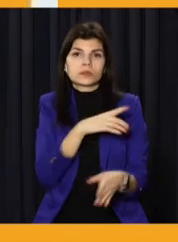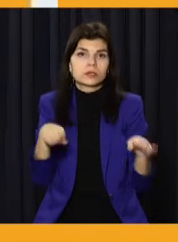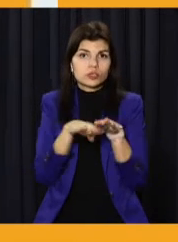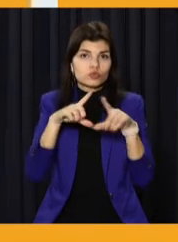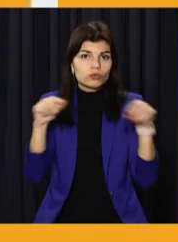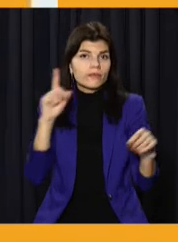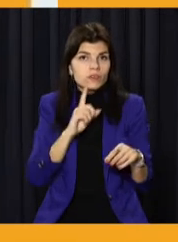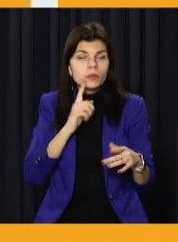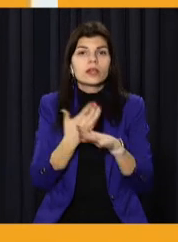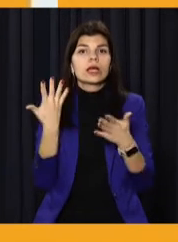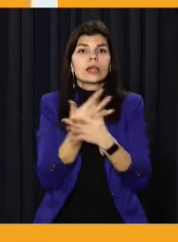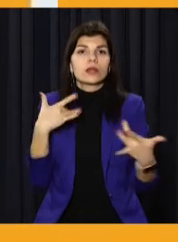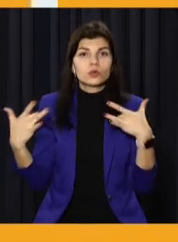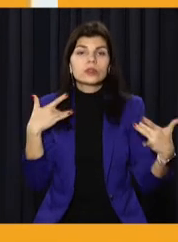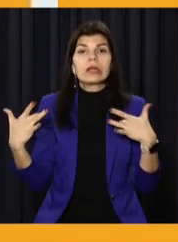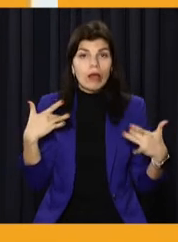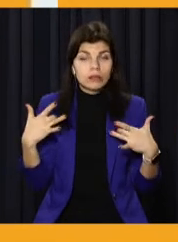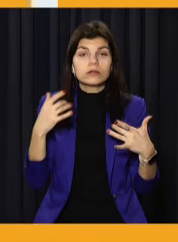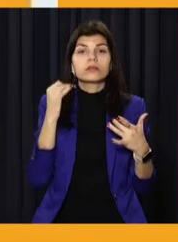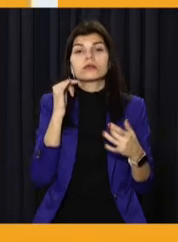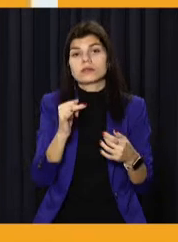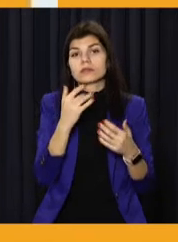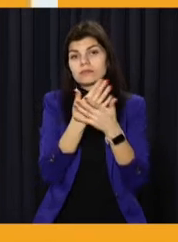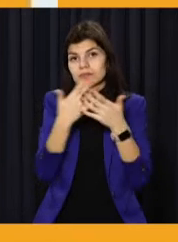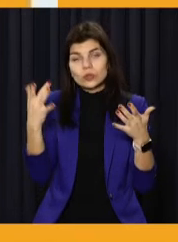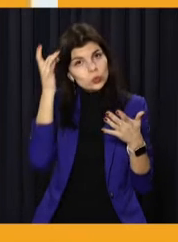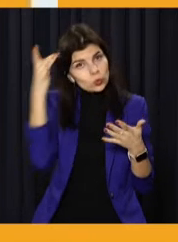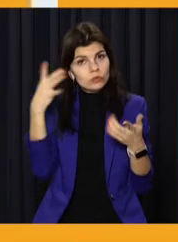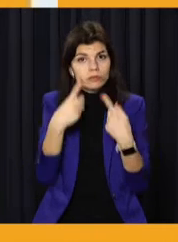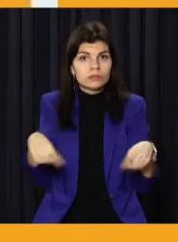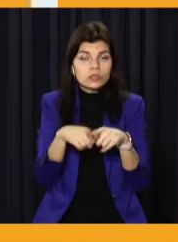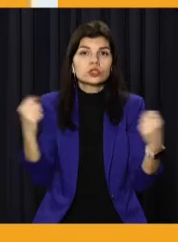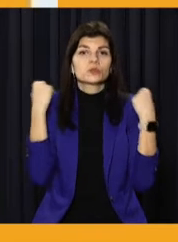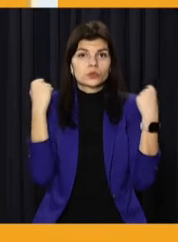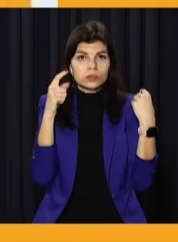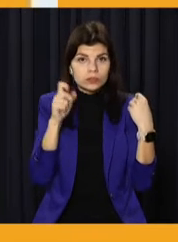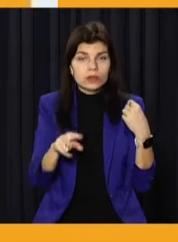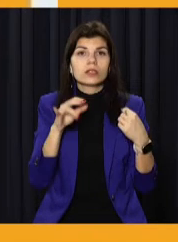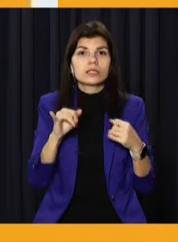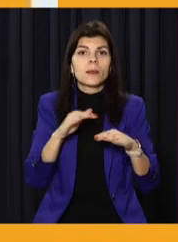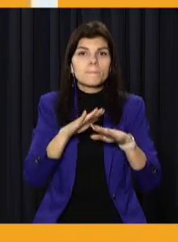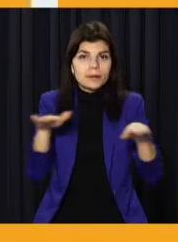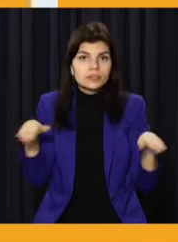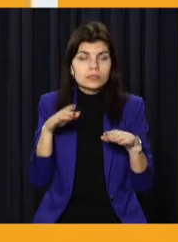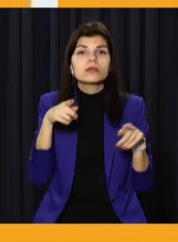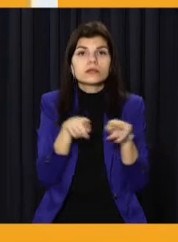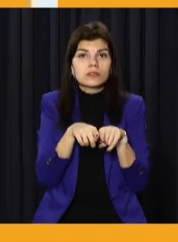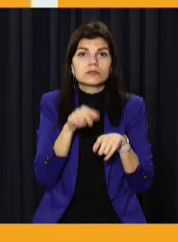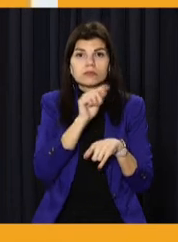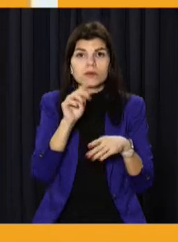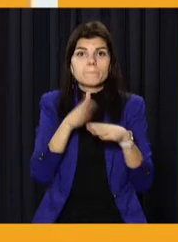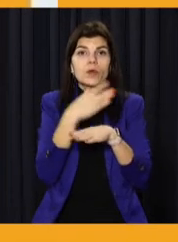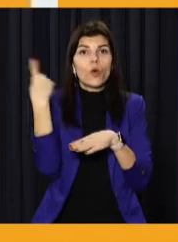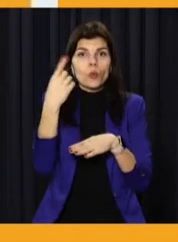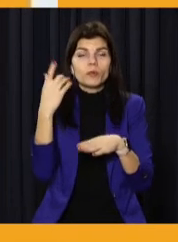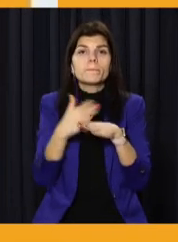заходів, робота кінотеатрів, театрів та інших закладів культури, спортзалів і басейнів. Табу також на міжобласні